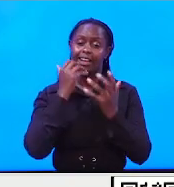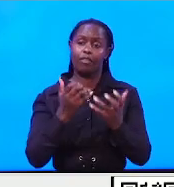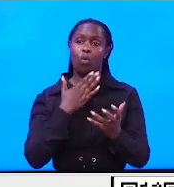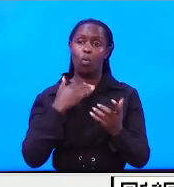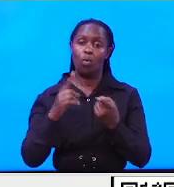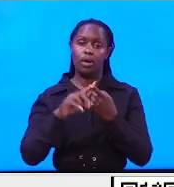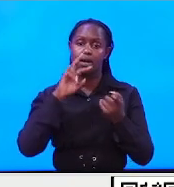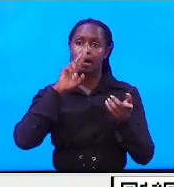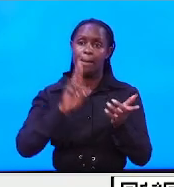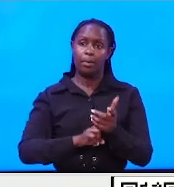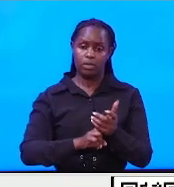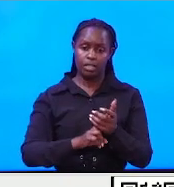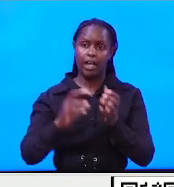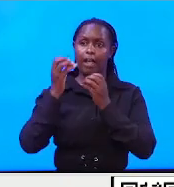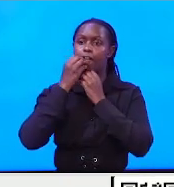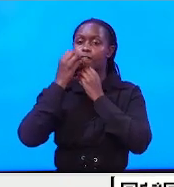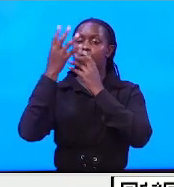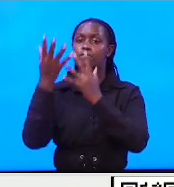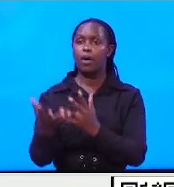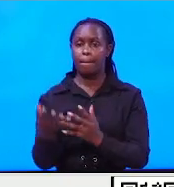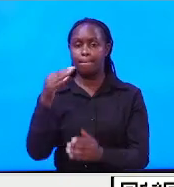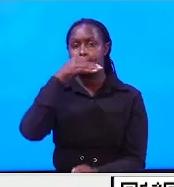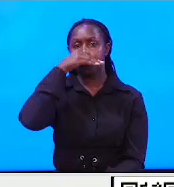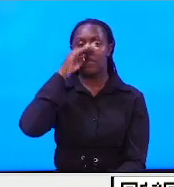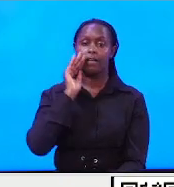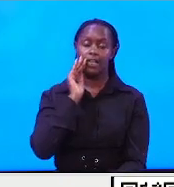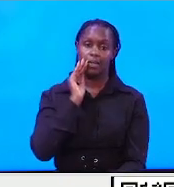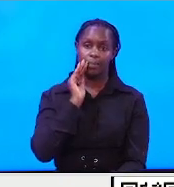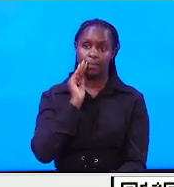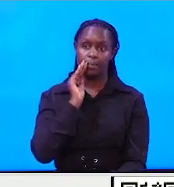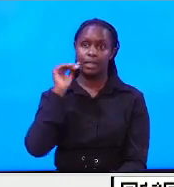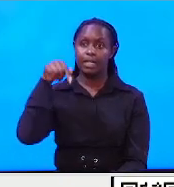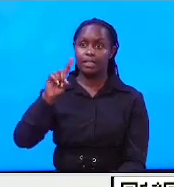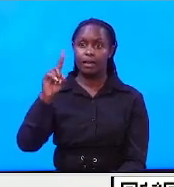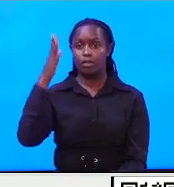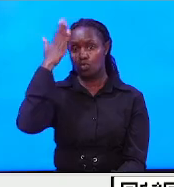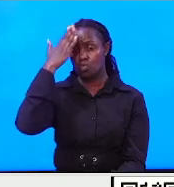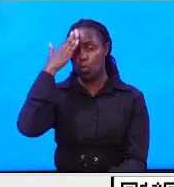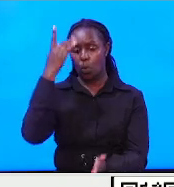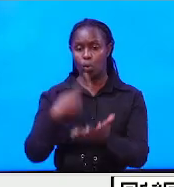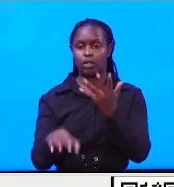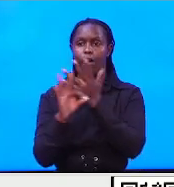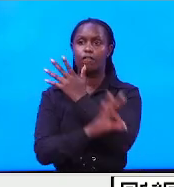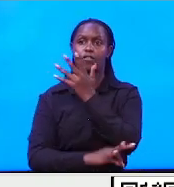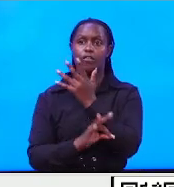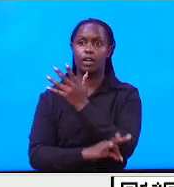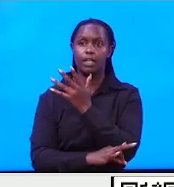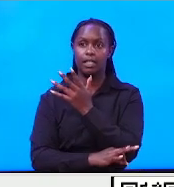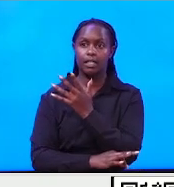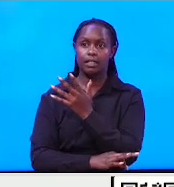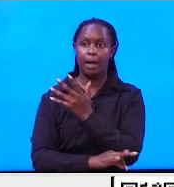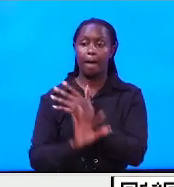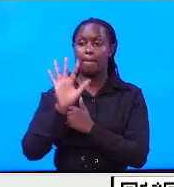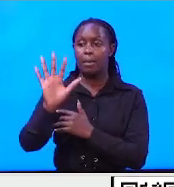imfikie Prime Cabinet Minister Musalia Mudavadi, ambaye ile docket ya foreign affairs iko